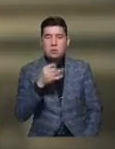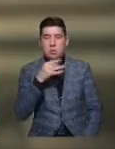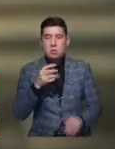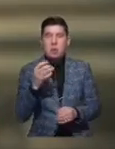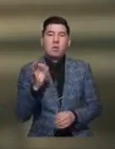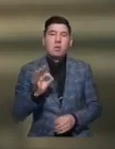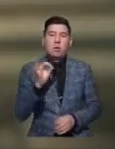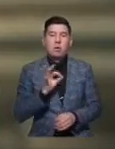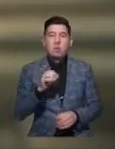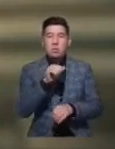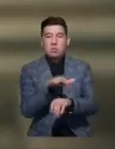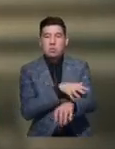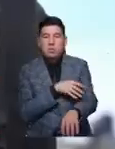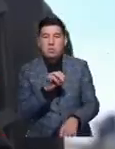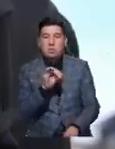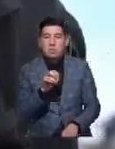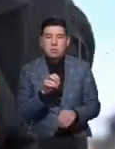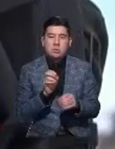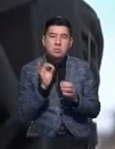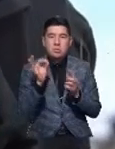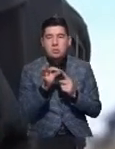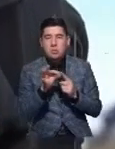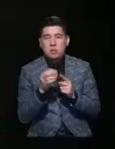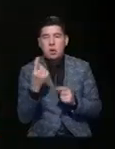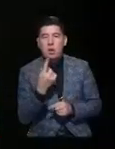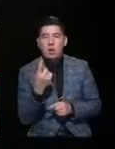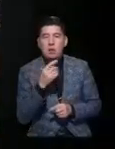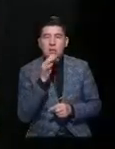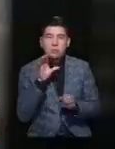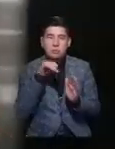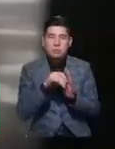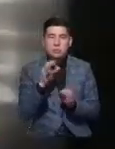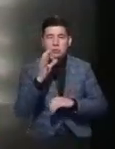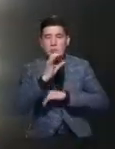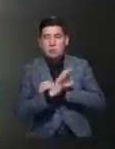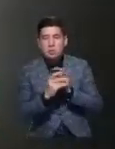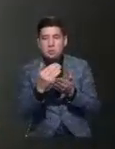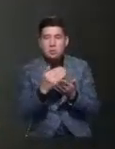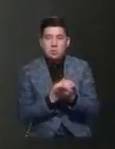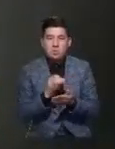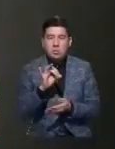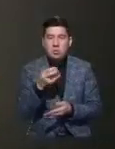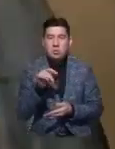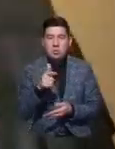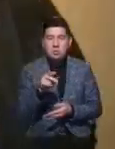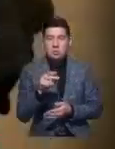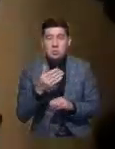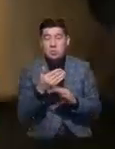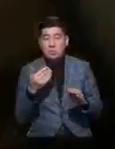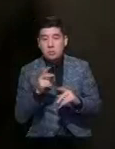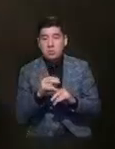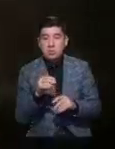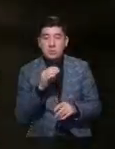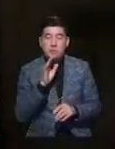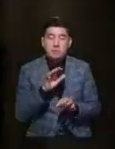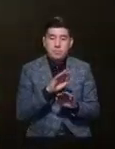долгих месяцах, пока Цахал не достигнет цели. Одна из них – наступление на юг. Именно туда, куда последние почти полтора месяца сгоняли мирных жителей.